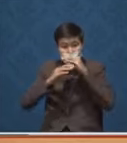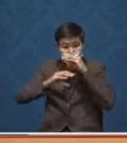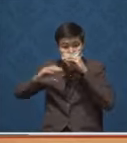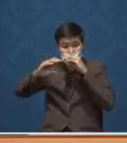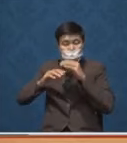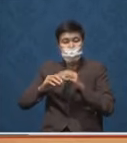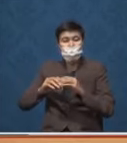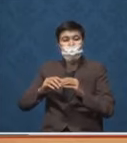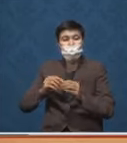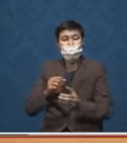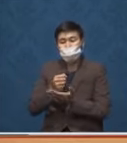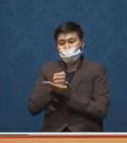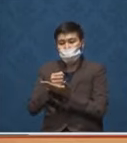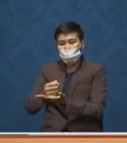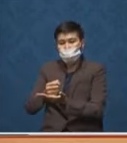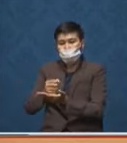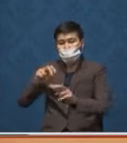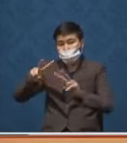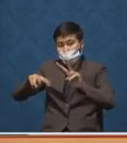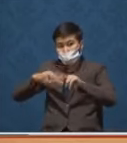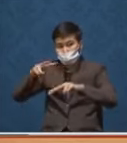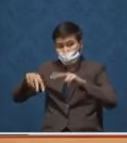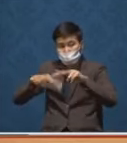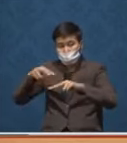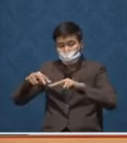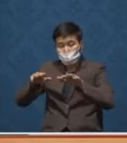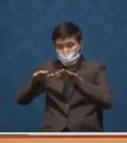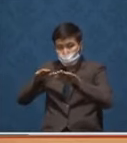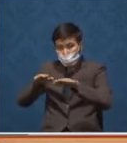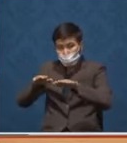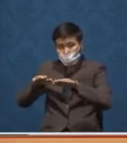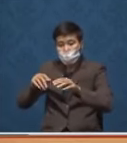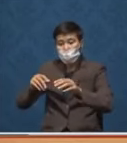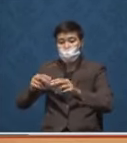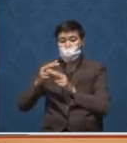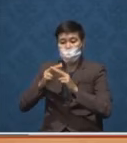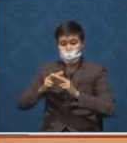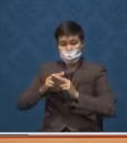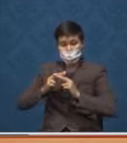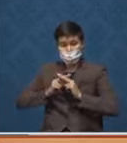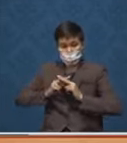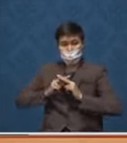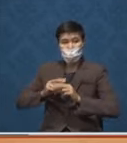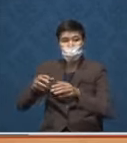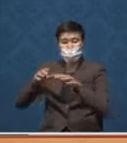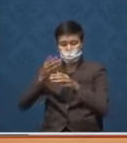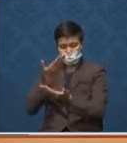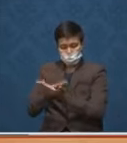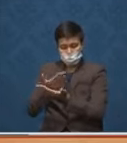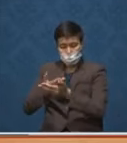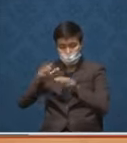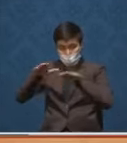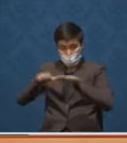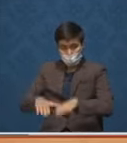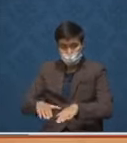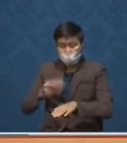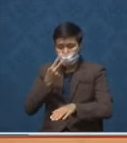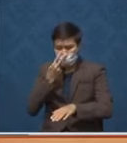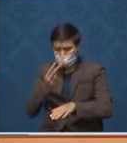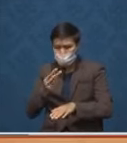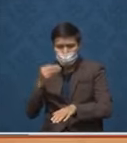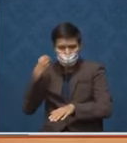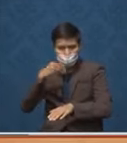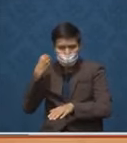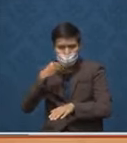ที่จะไปกำกับลดให้เอกชนลดราคาลงมาได้นะครับเพราะเราจะมีการศึกษาตลอดว่าต้นทุนเขาถูกล